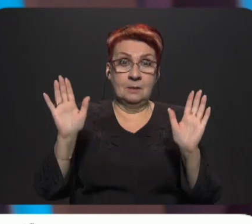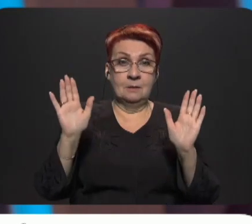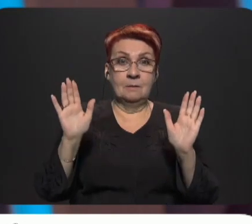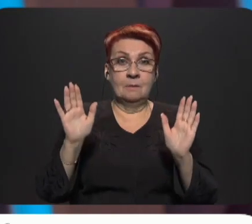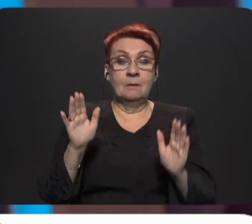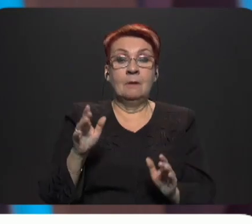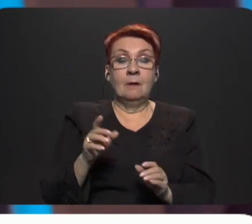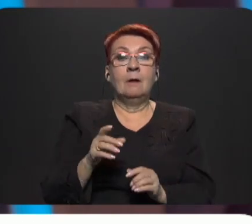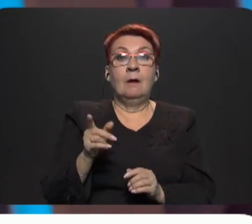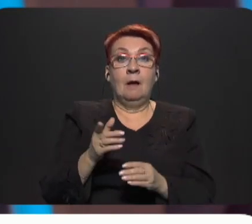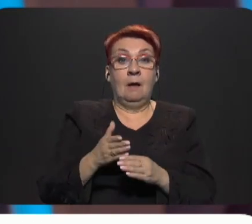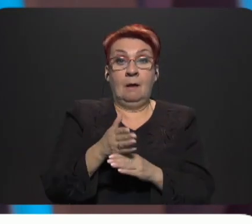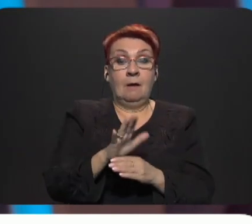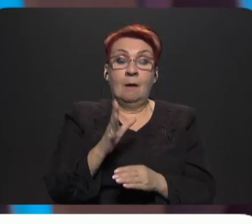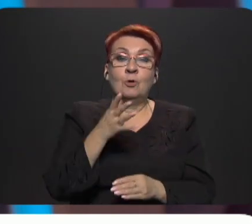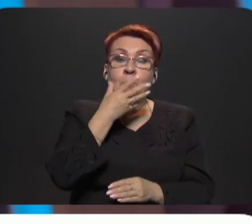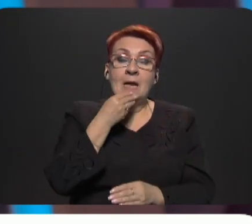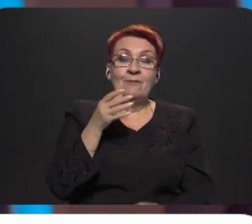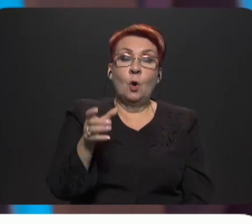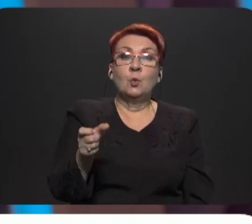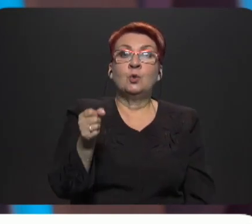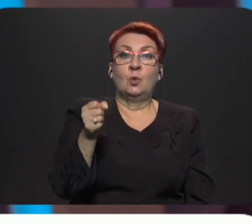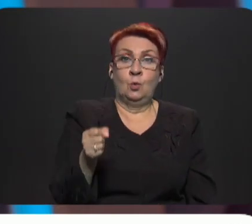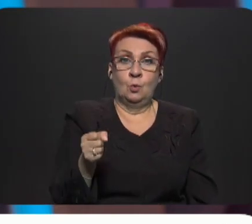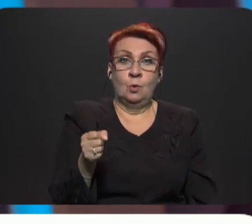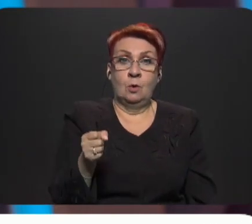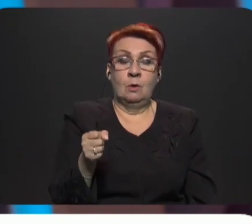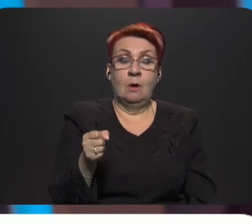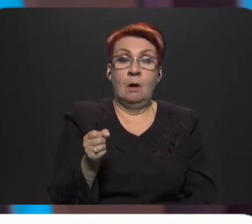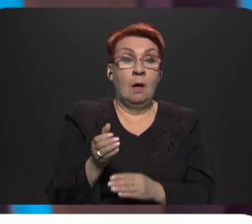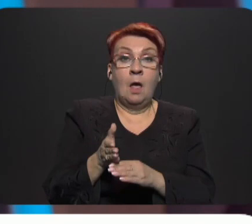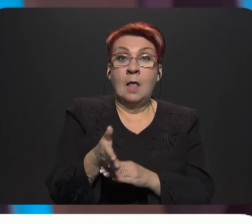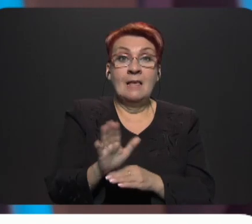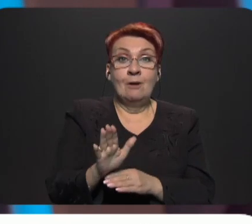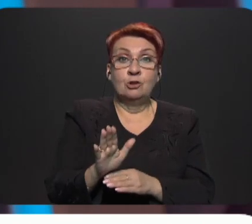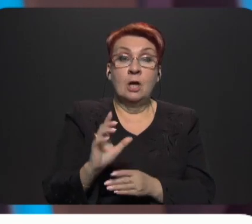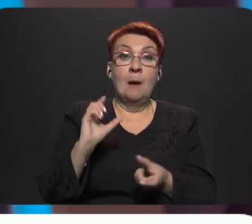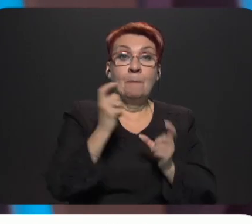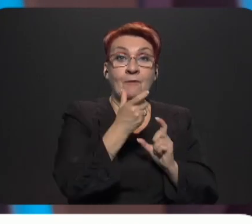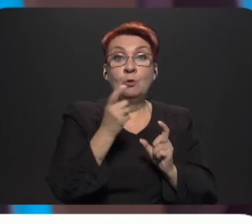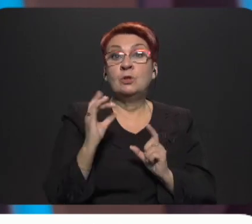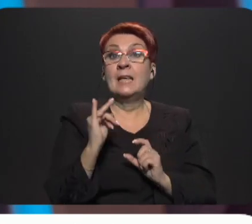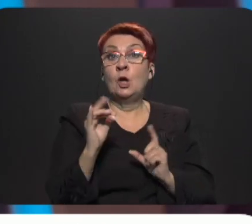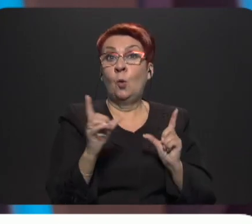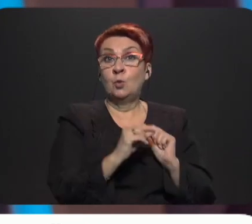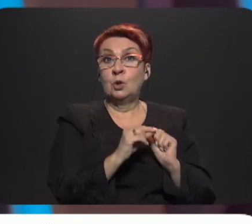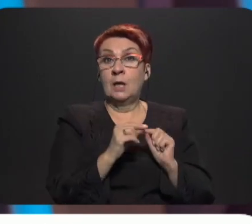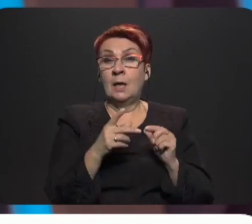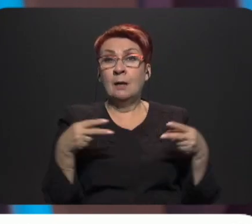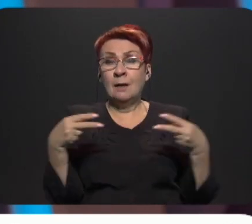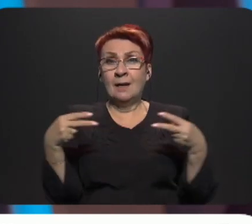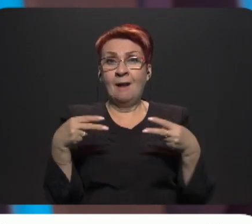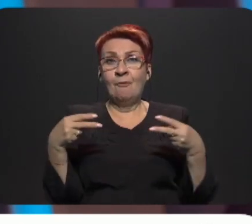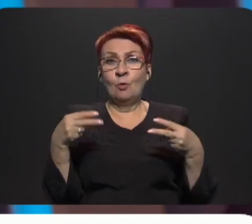подержали ручку, будь она, может, красивая или некрасивая, неважно. А потом развернулись и домой пошли. То есть в этом нет